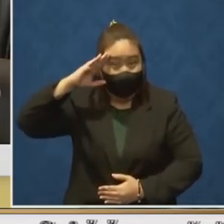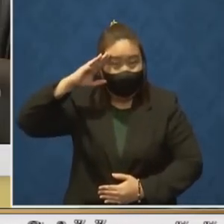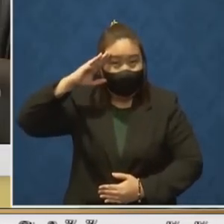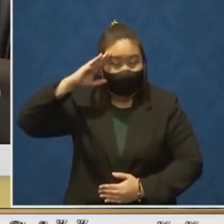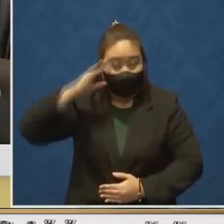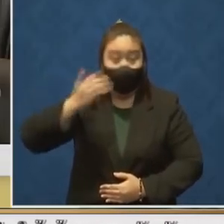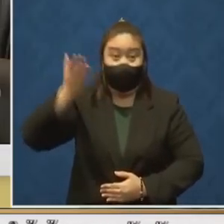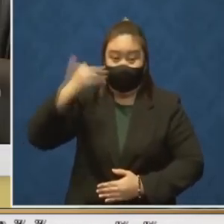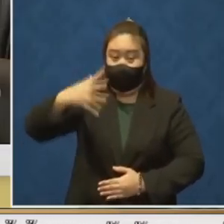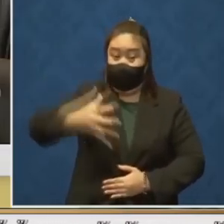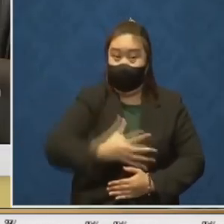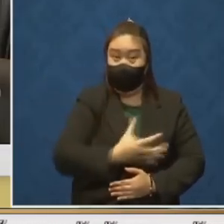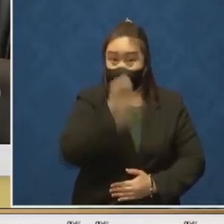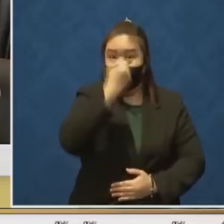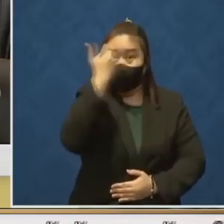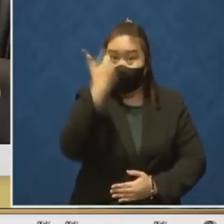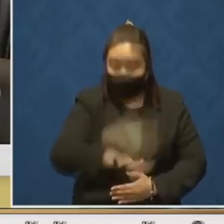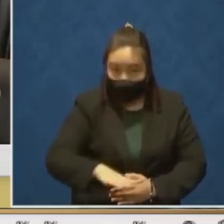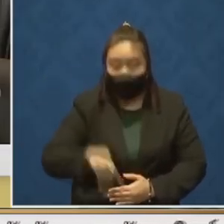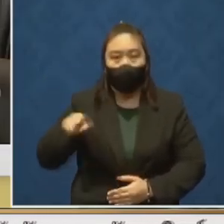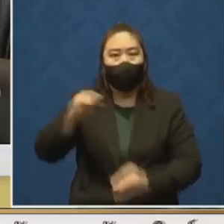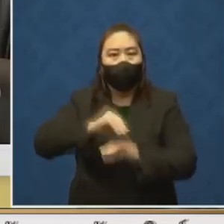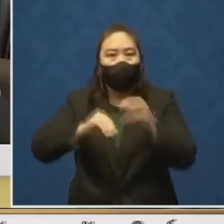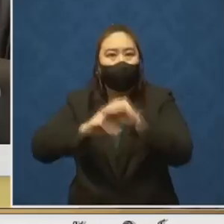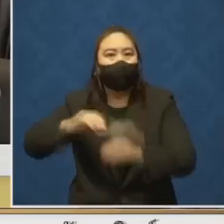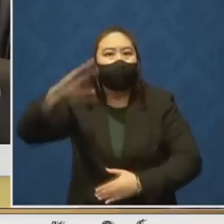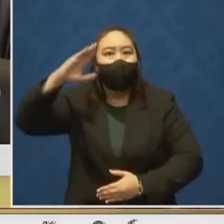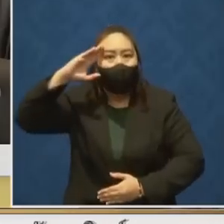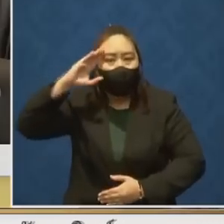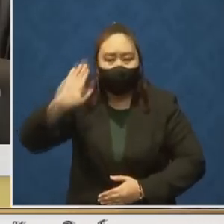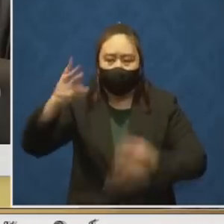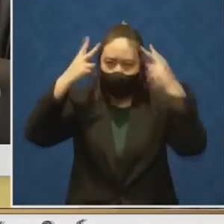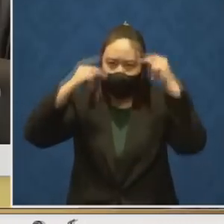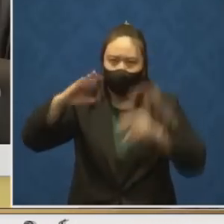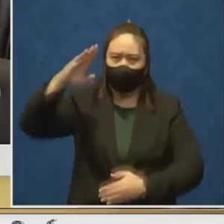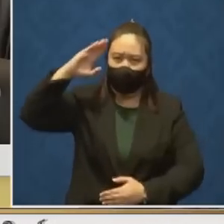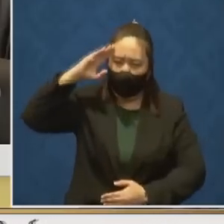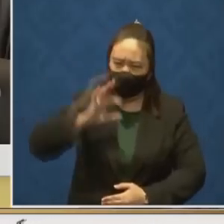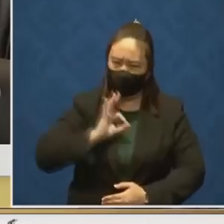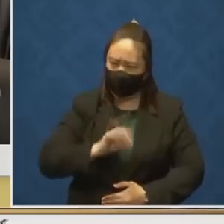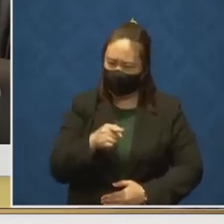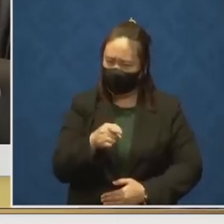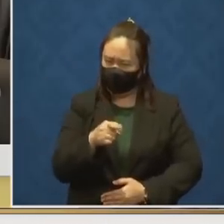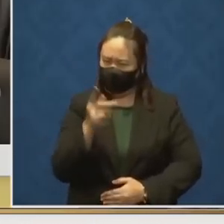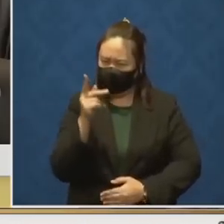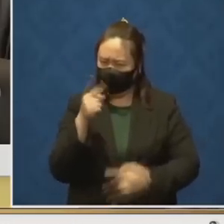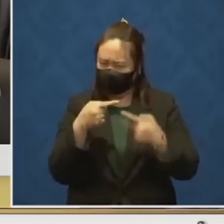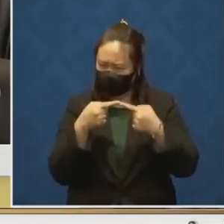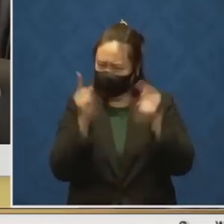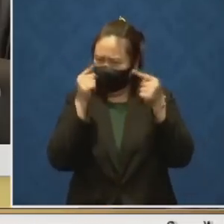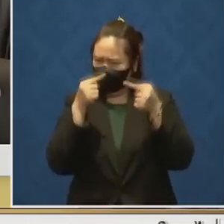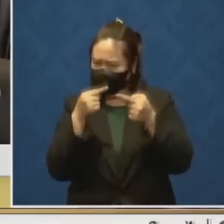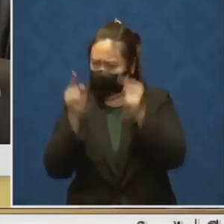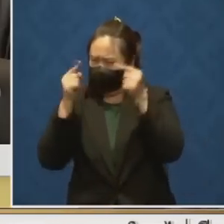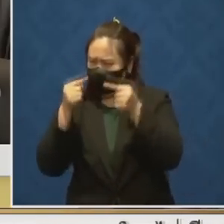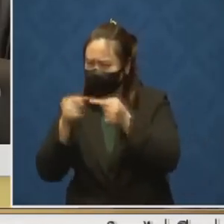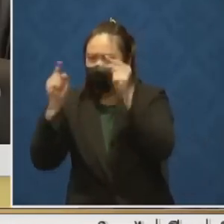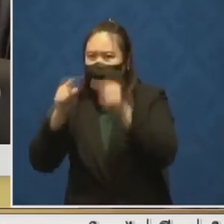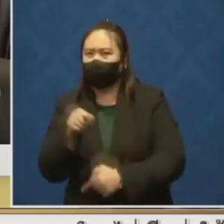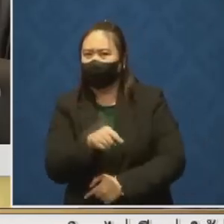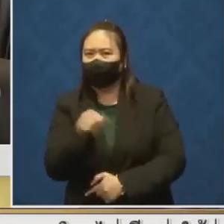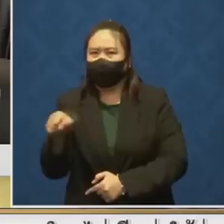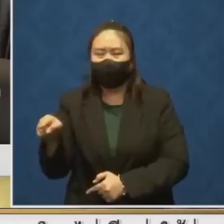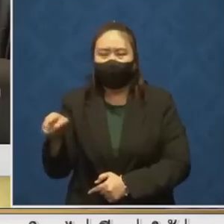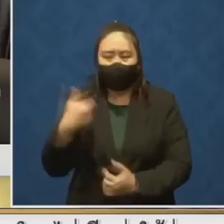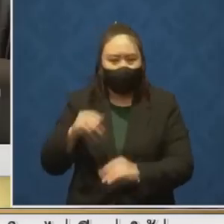รฐธัหารในยุคคลเองประยุตจัโอชามันมีกลิไม่ดี โชยมาตลอดท่ประทานค่ะโลง